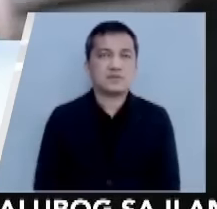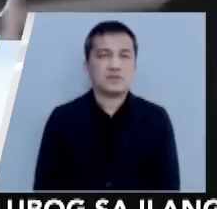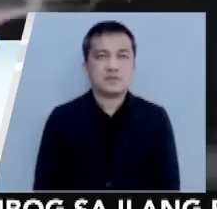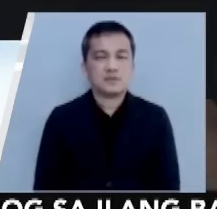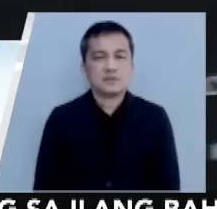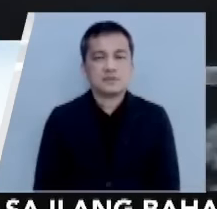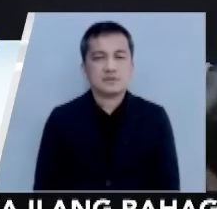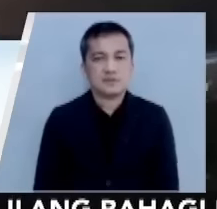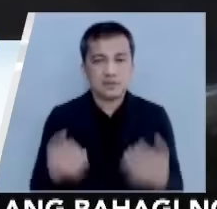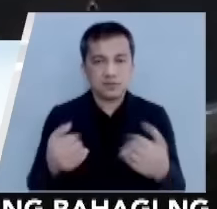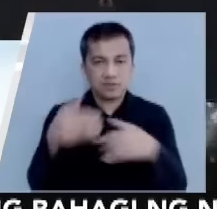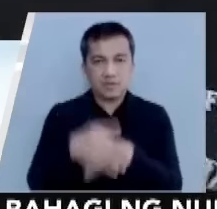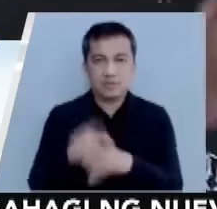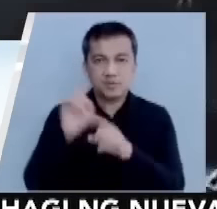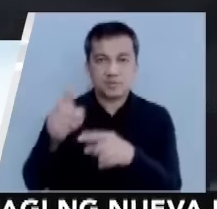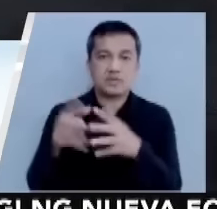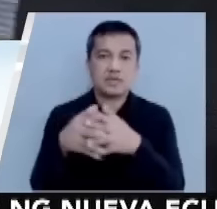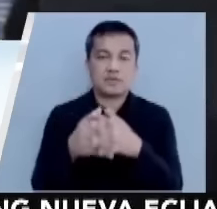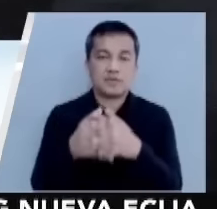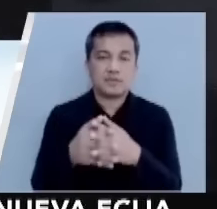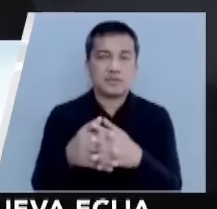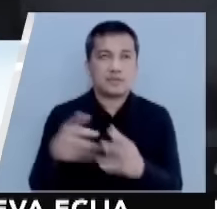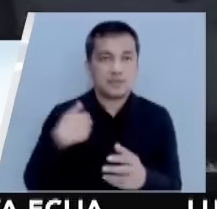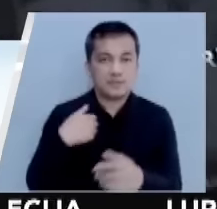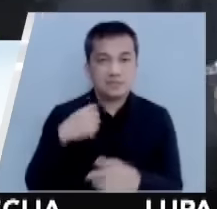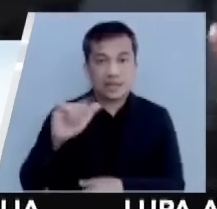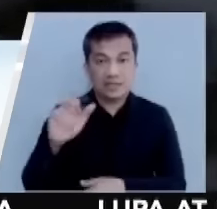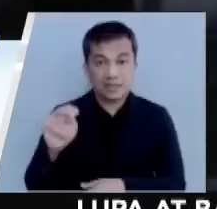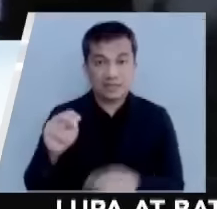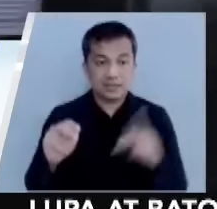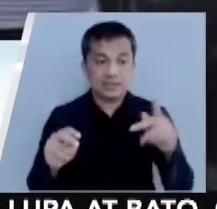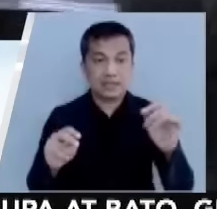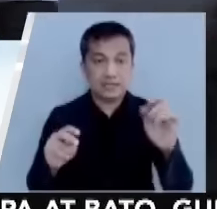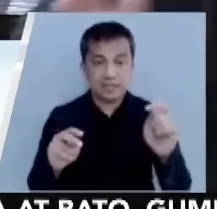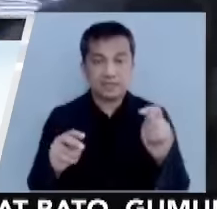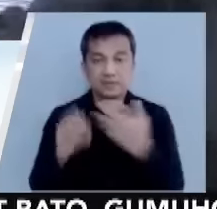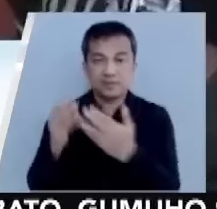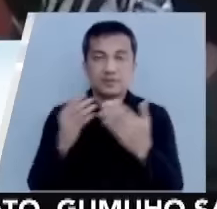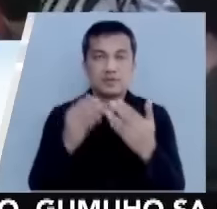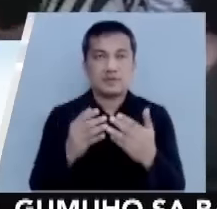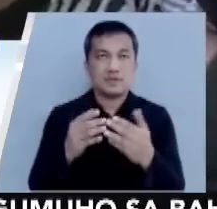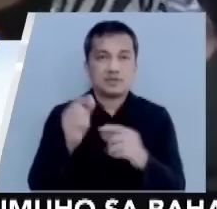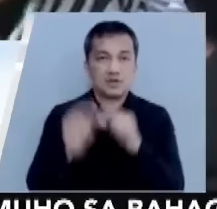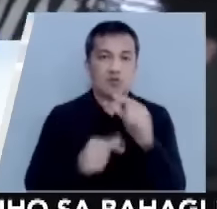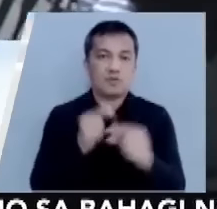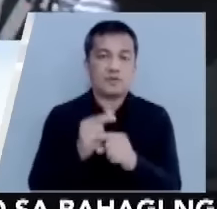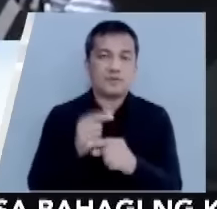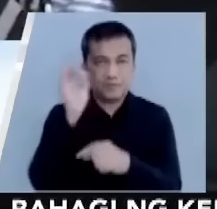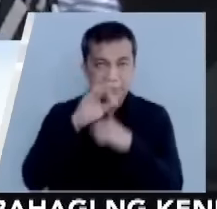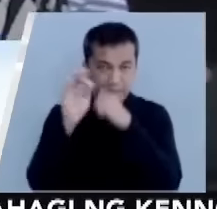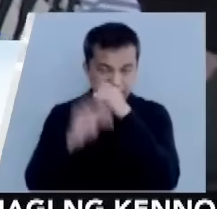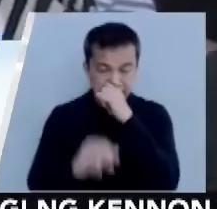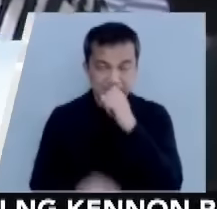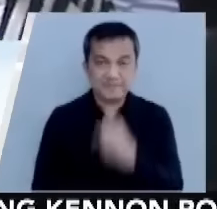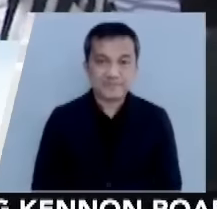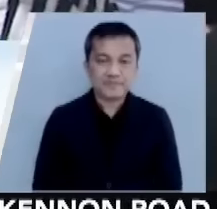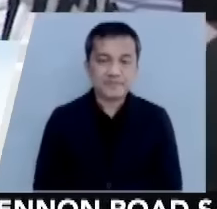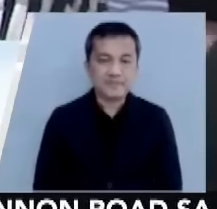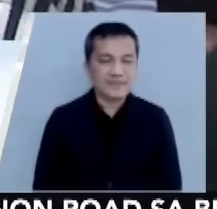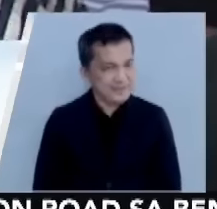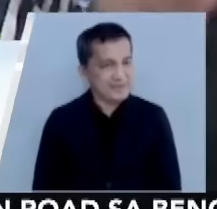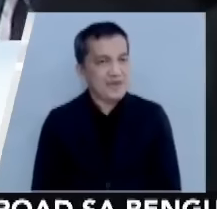biyahing Amerika at Canada sina Alden at Catherine para magpasalamat sa Global Pinoys. We're very honored po with that privilege